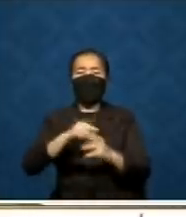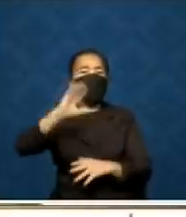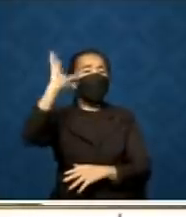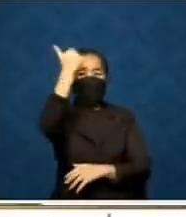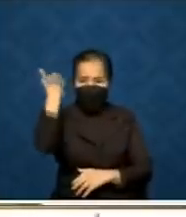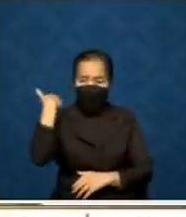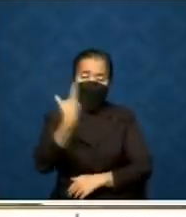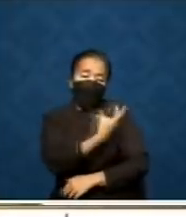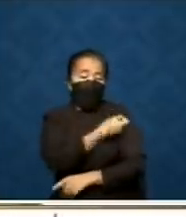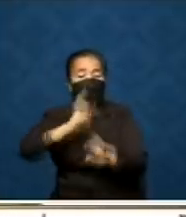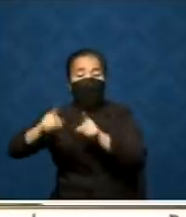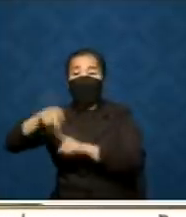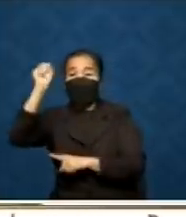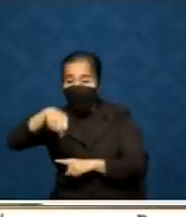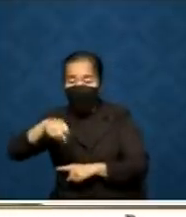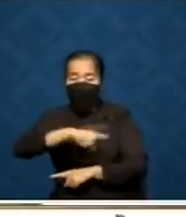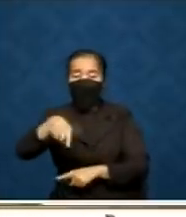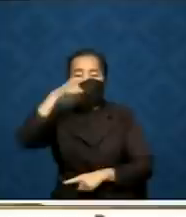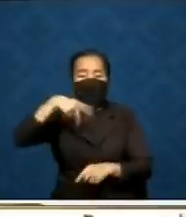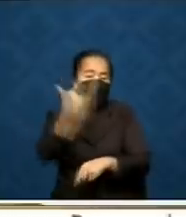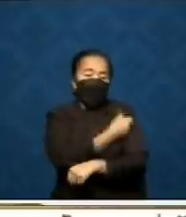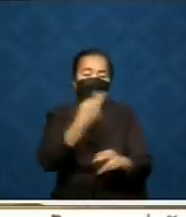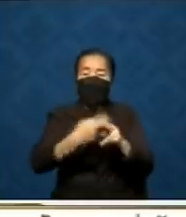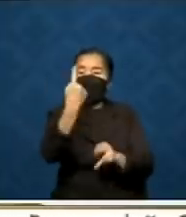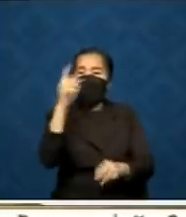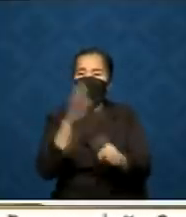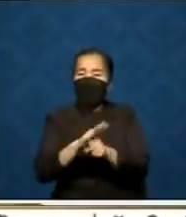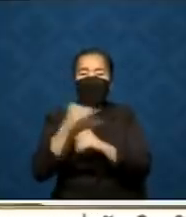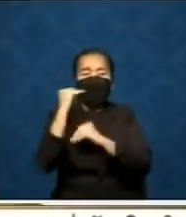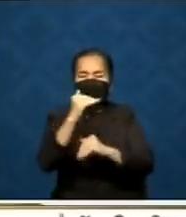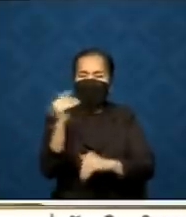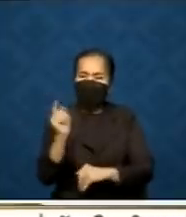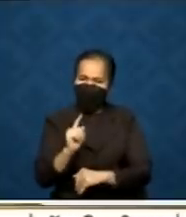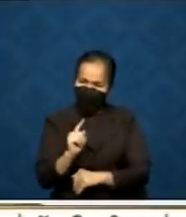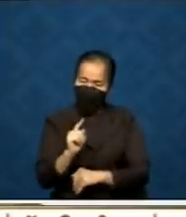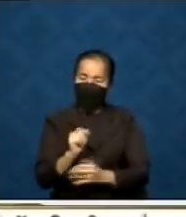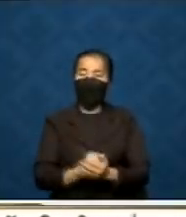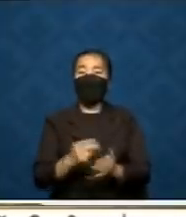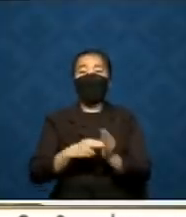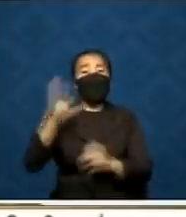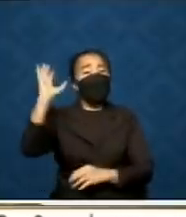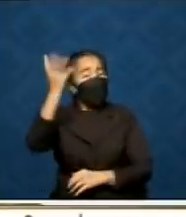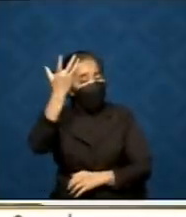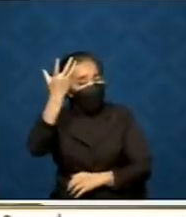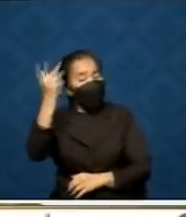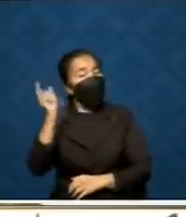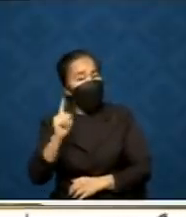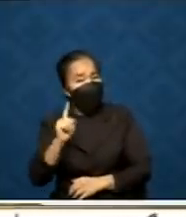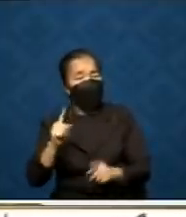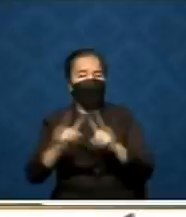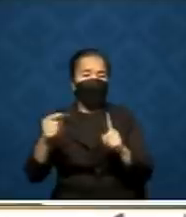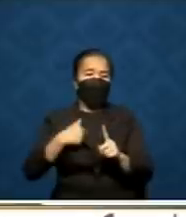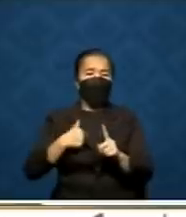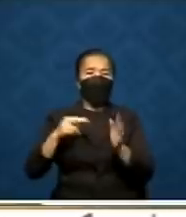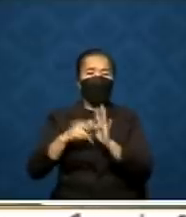ชีวิตตัวเดียวไหมล่ะแต่ถ้าไม่ใช่ก็แสดงว่าแต่มันเป็นทั้งโลกจริงแต่ว่าเราแย่กว่า